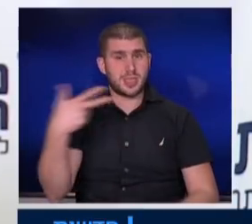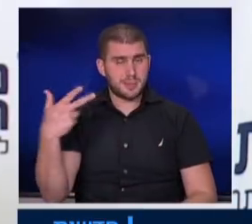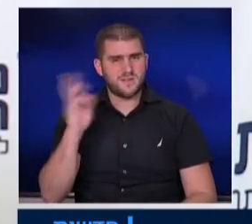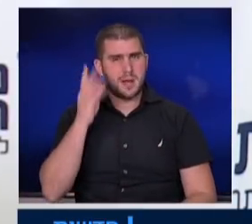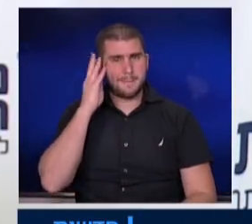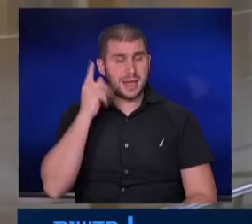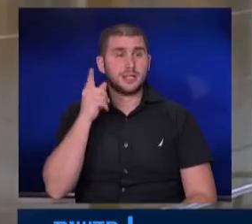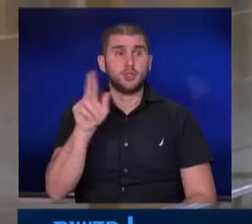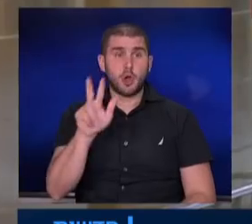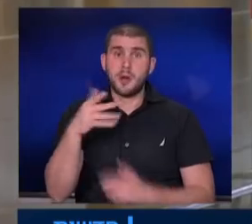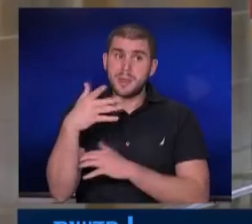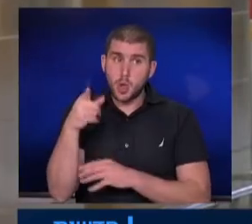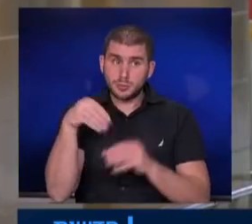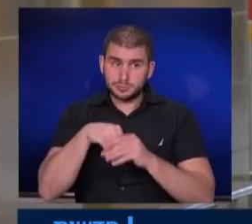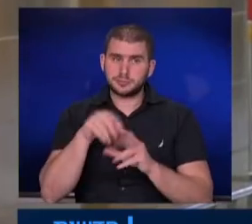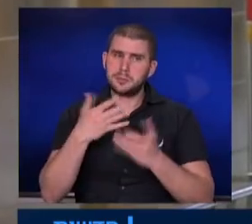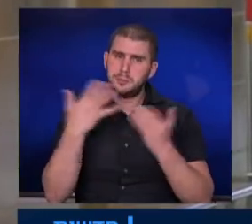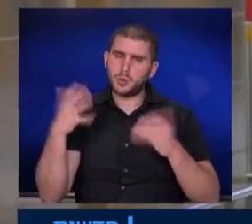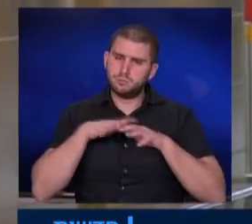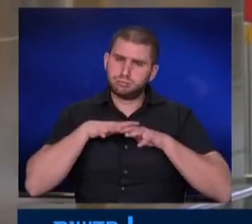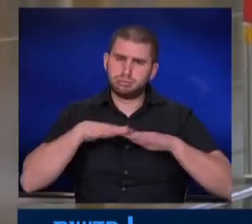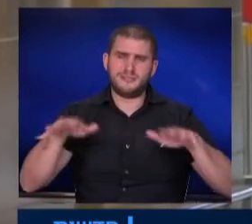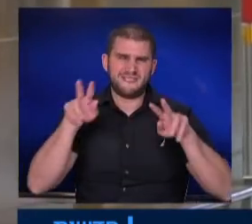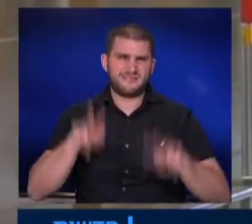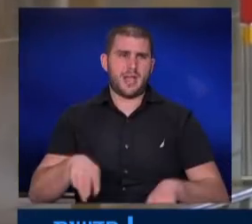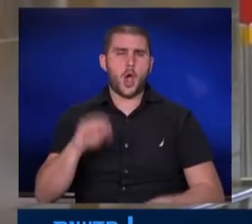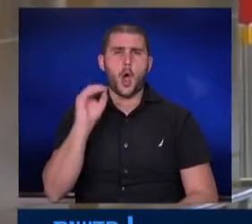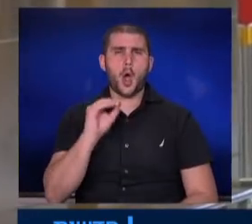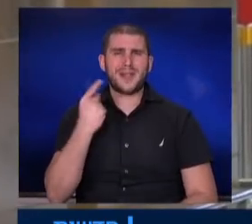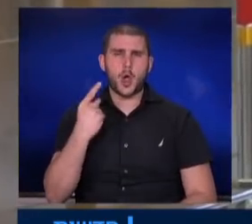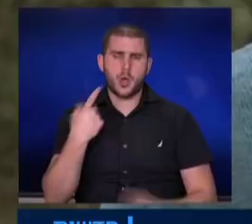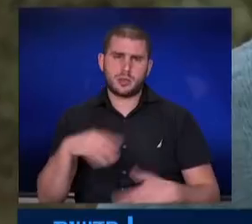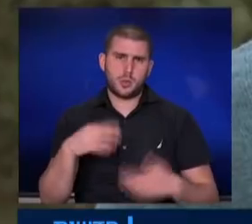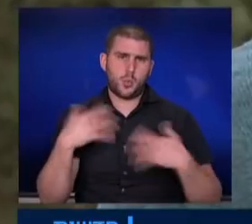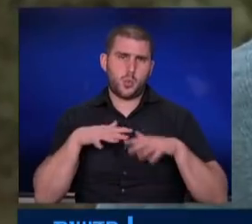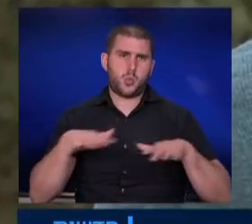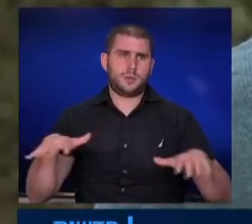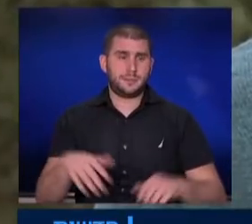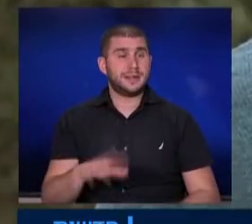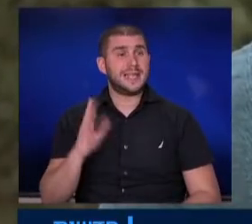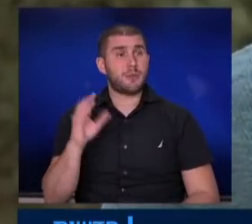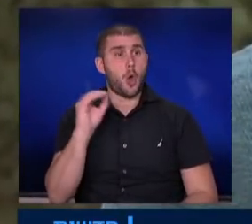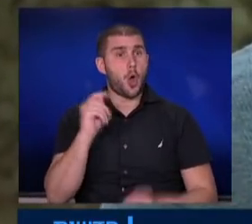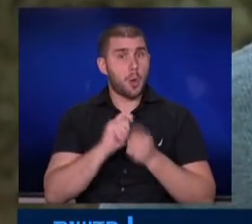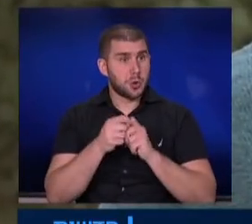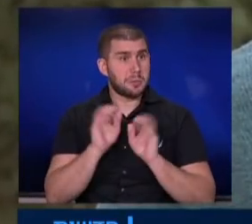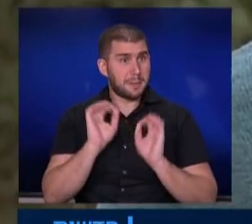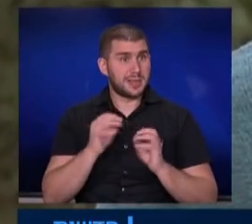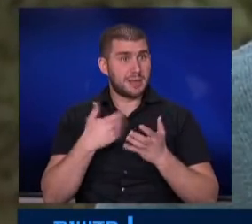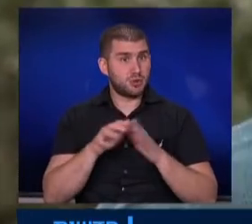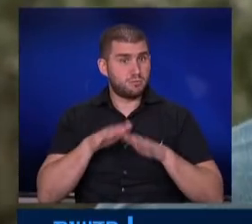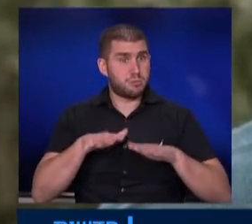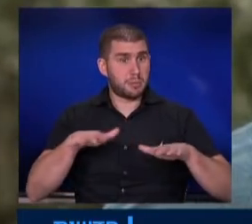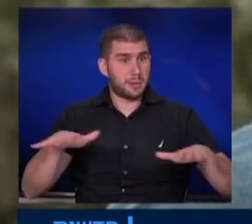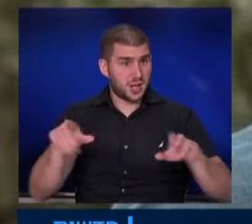בלגיה. זה שלוש מדינות שבהן ברור שההתפשטות של אומיקרון היא משמעותית בקהילה. אם האומיקרון באמת ימשיך בקצב ההשתלטות